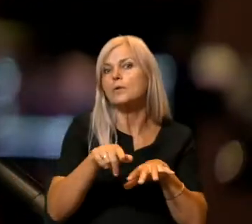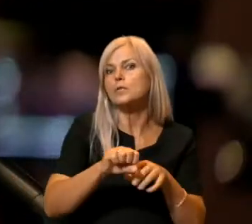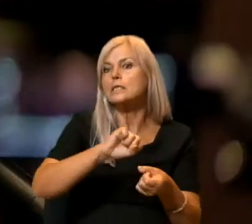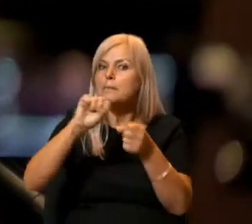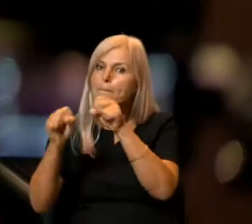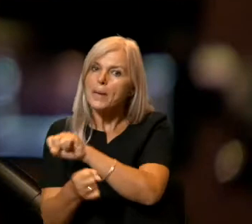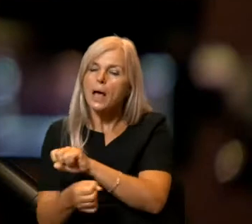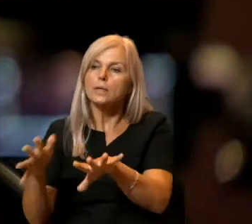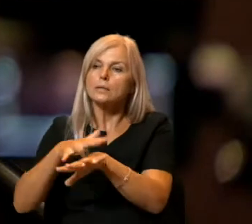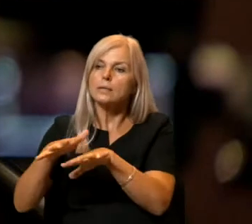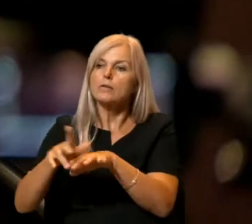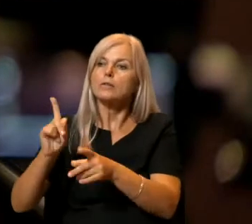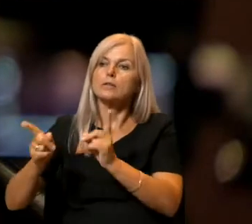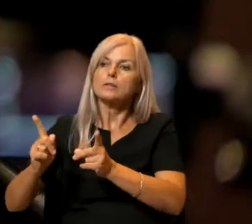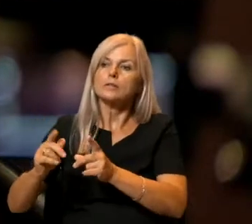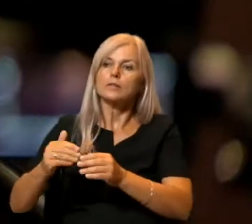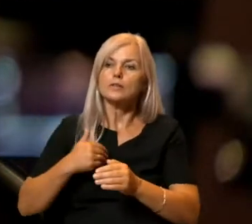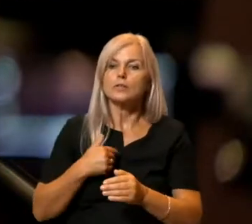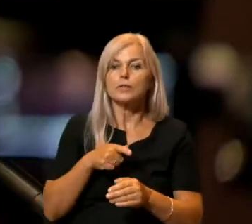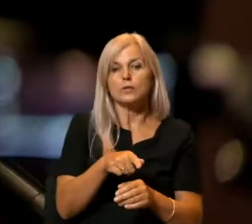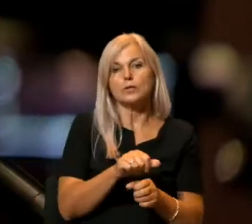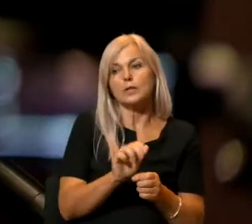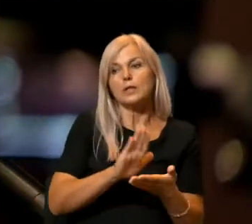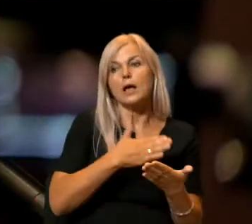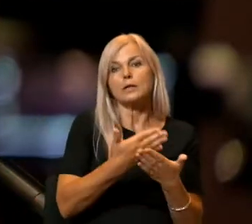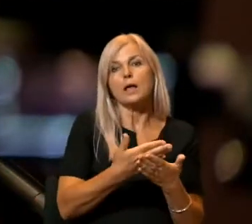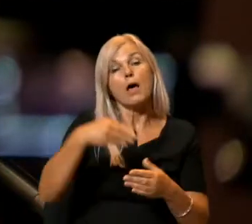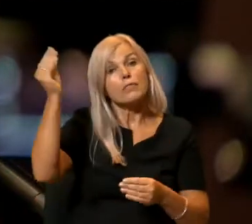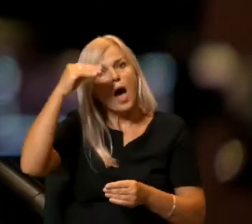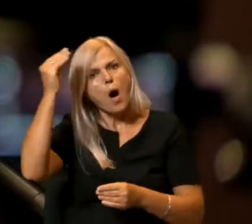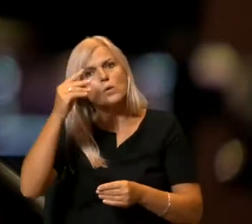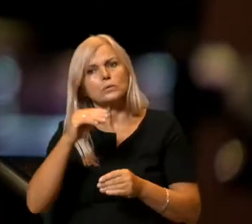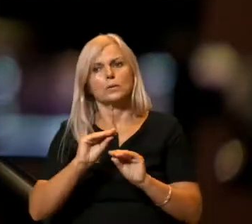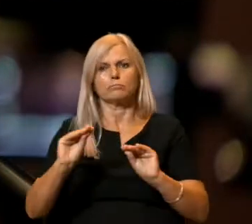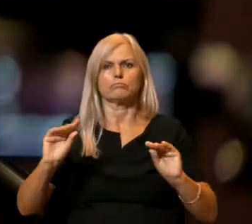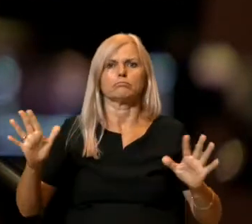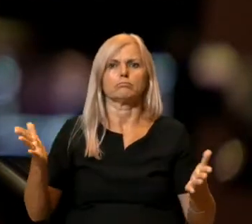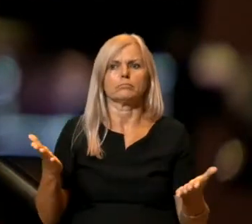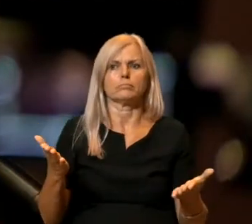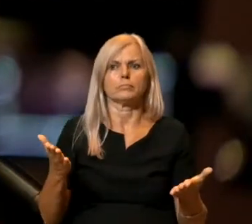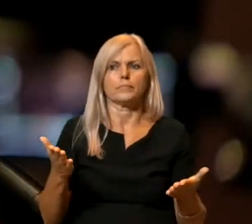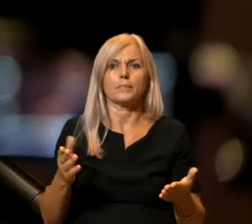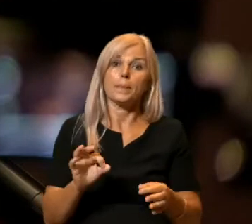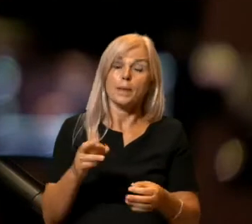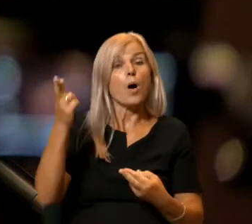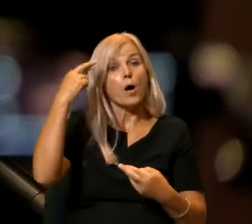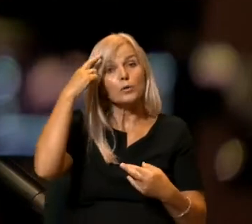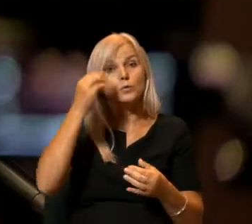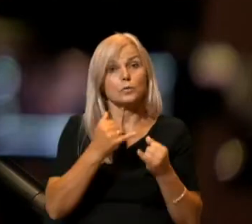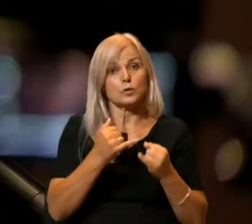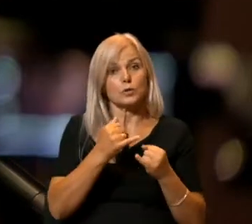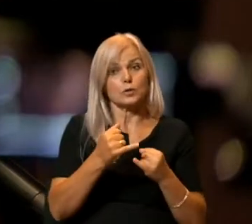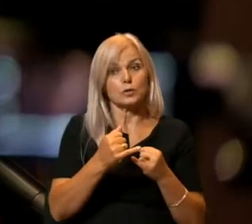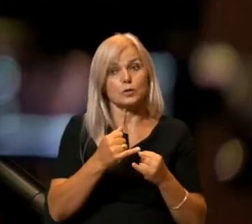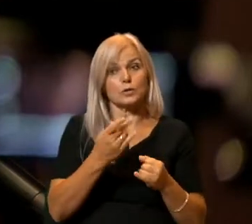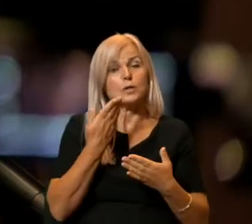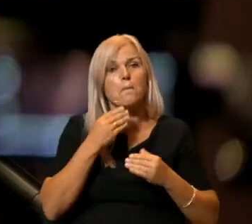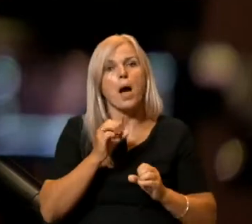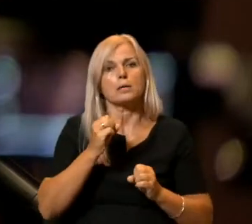wobec przyspieszenia? Na przykład też w nauce, bo rozumiem, że skoro jesteście